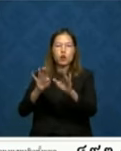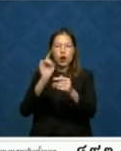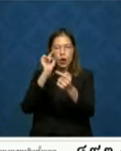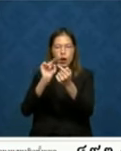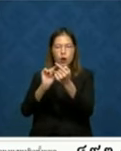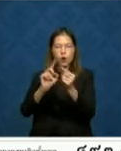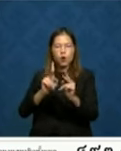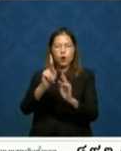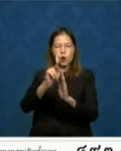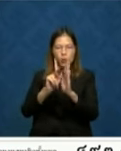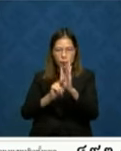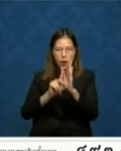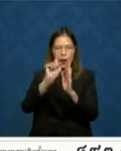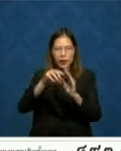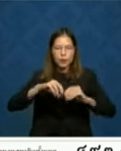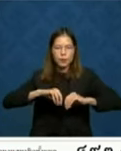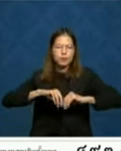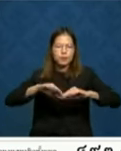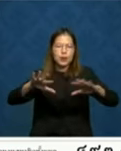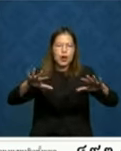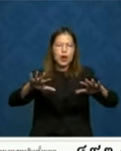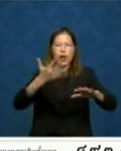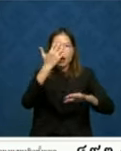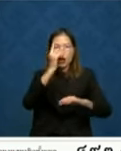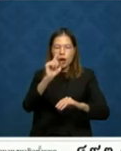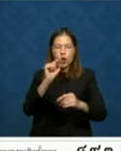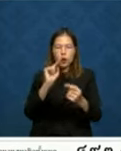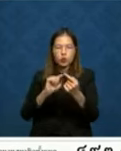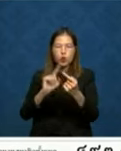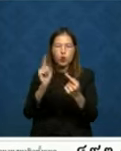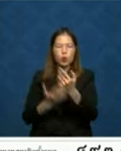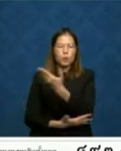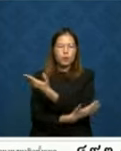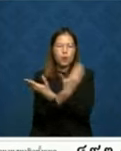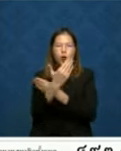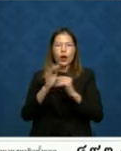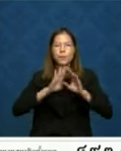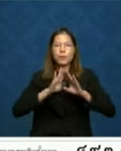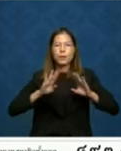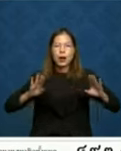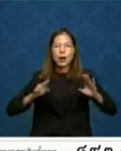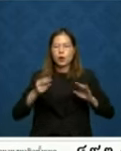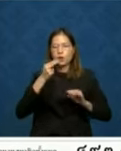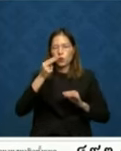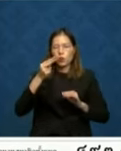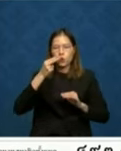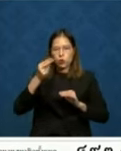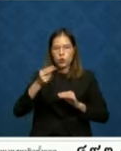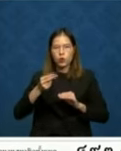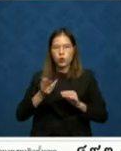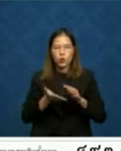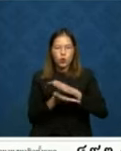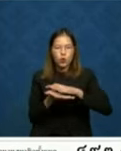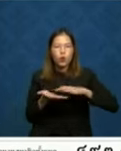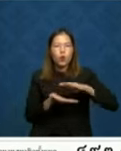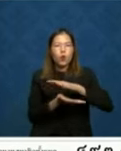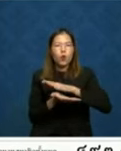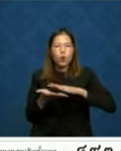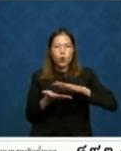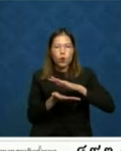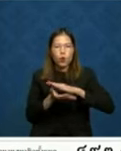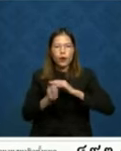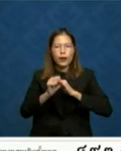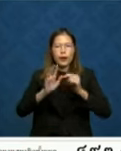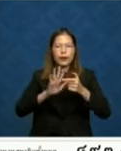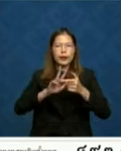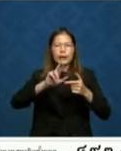ให้กฎหมายฉบับนี้ได้ออกโดยเร็วและยังคงเปิดโอกาสให้นะคะบุหรี่ได้มีการผสมในส่วนของสารป